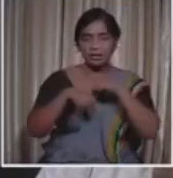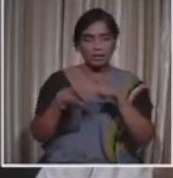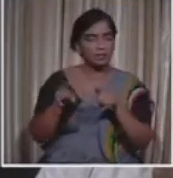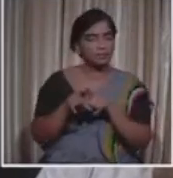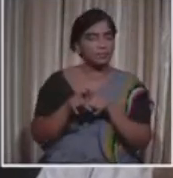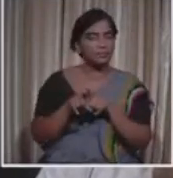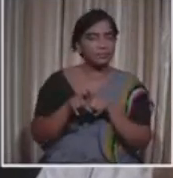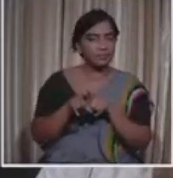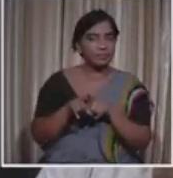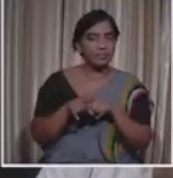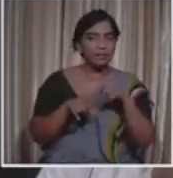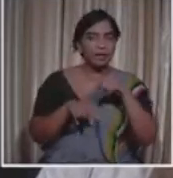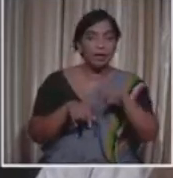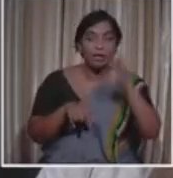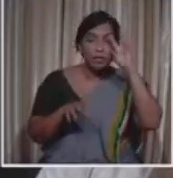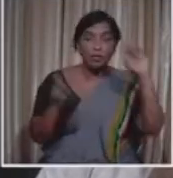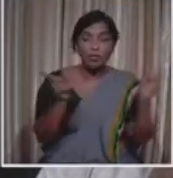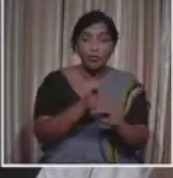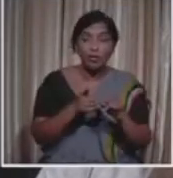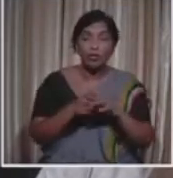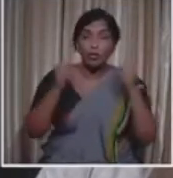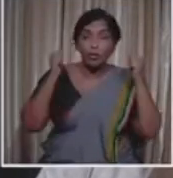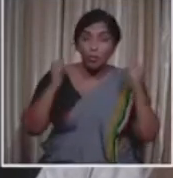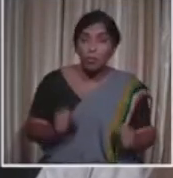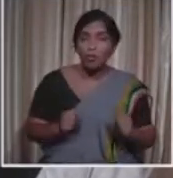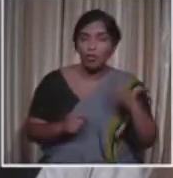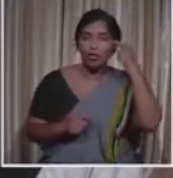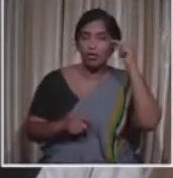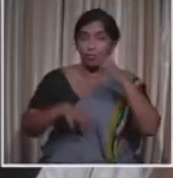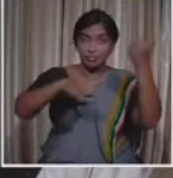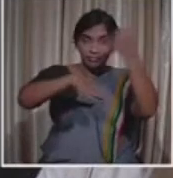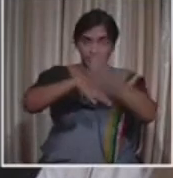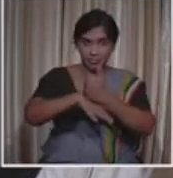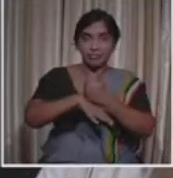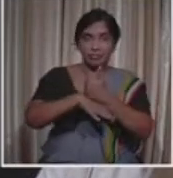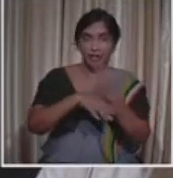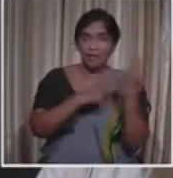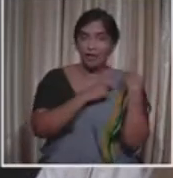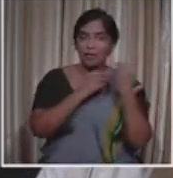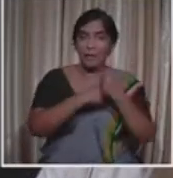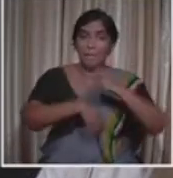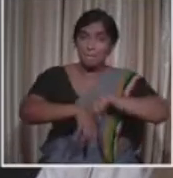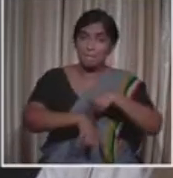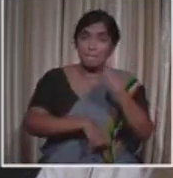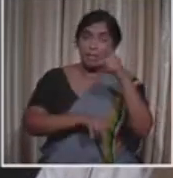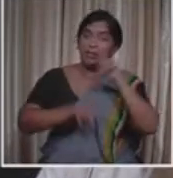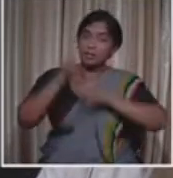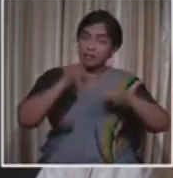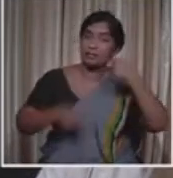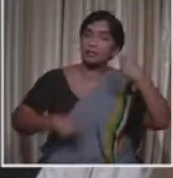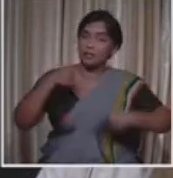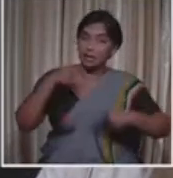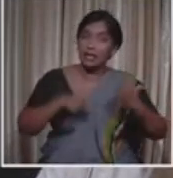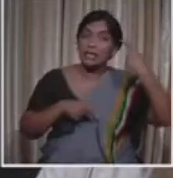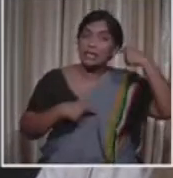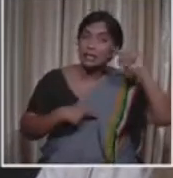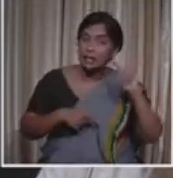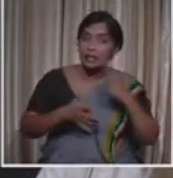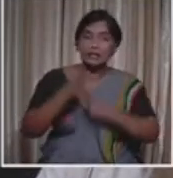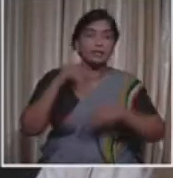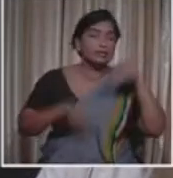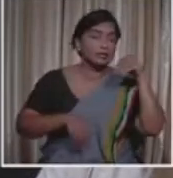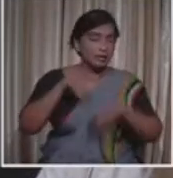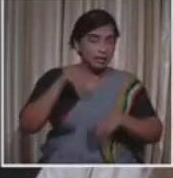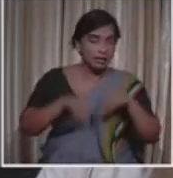රණ්ඩුනේ මොකටද? අද උදේ අපි රණ්ඩුනේ පුටුවක් පිළිබඳව, මූලාසනේ පැවැරීම පිළිබඳව පැයක් අපි සාකච්ඡා කළා, විවාද කරා. ඊයේ මොකටද? ඡන්ද